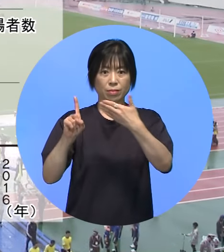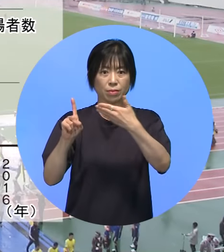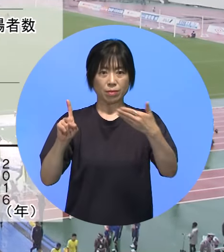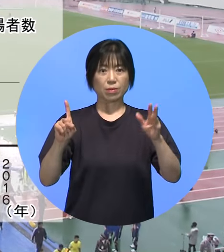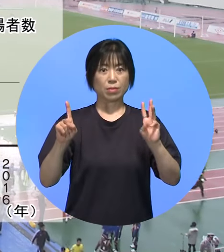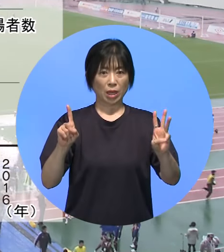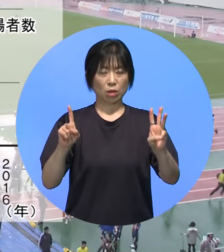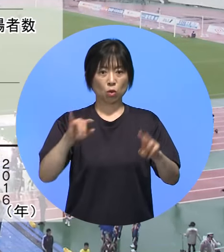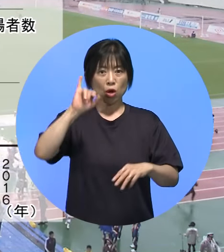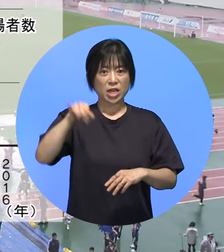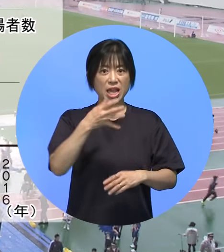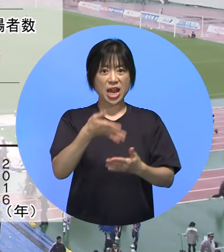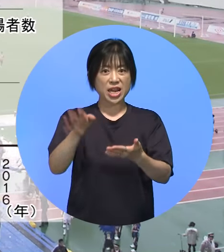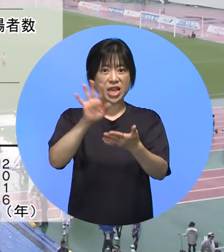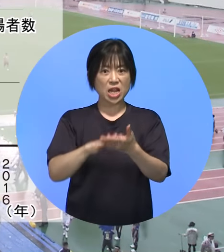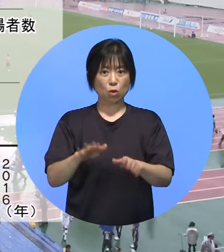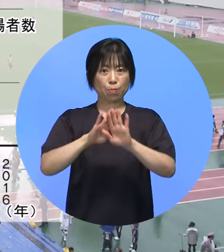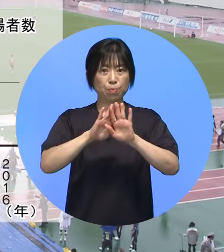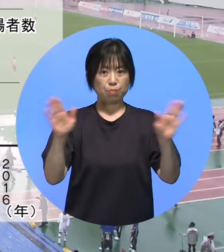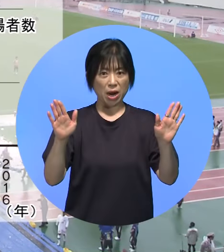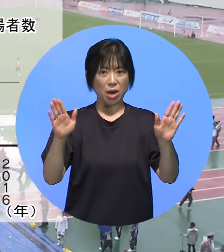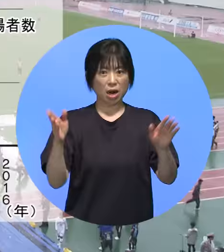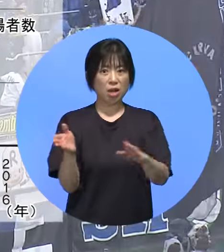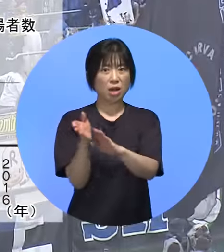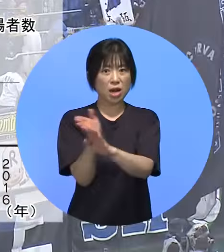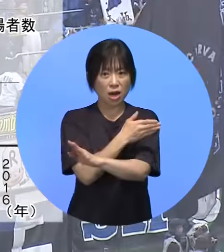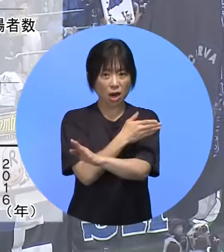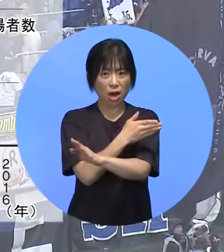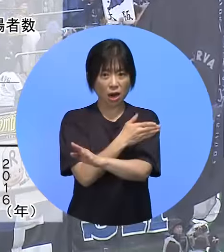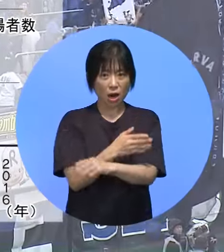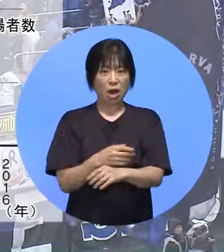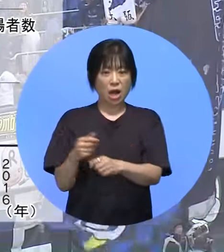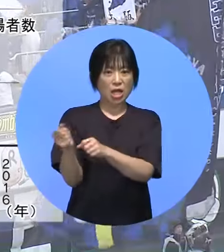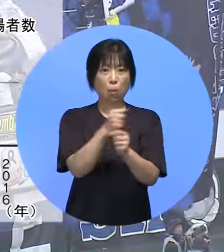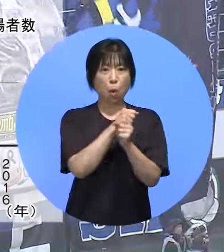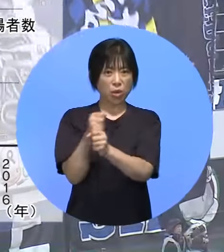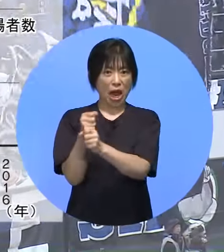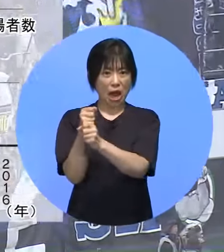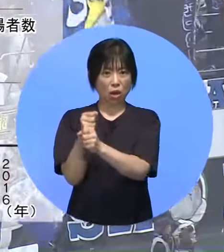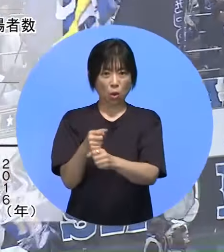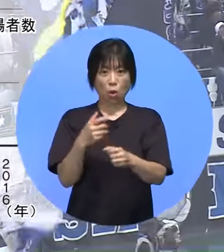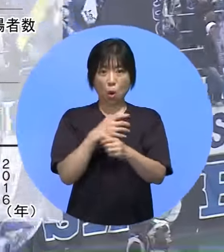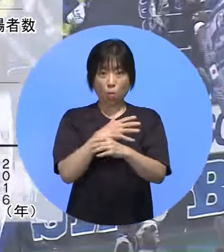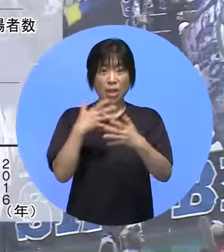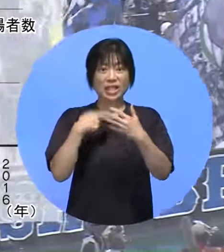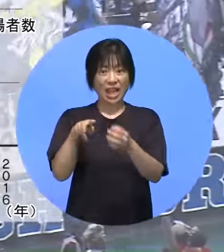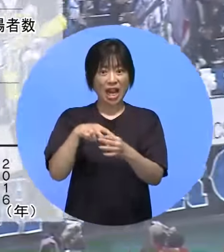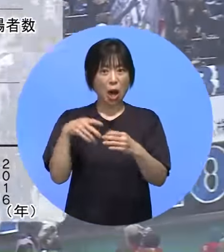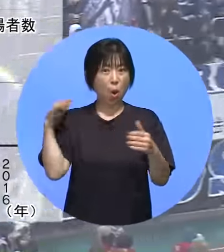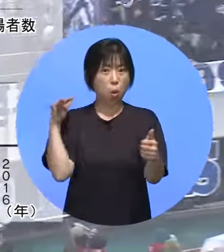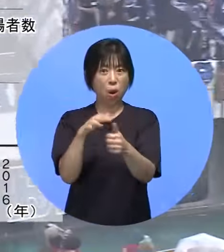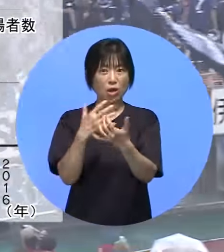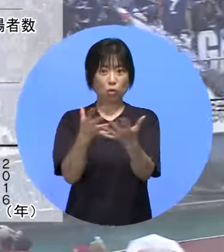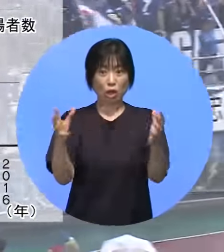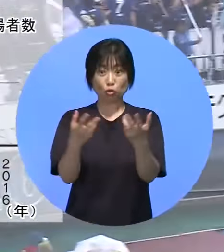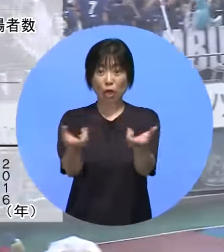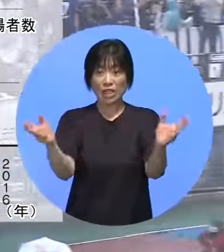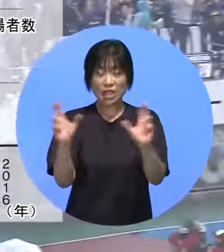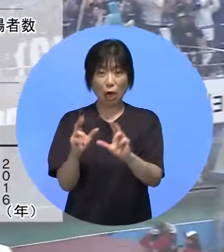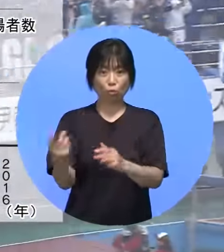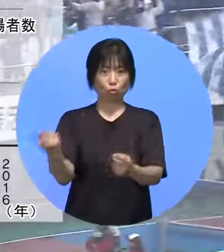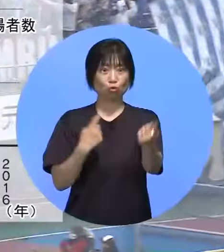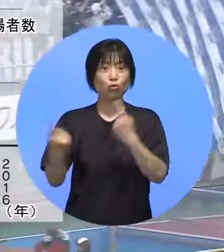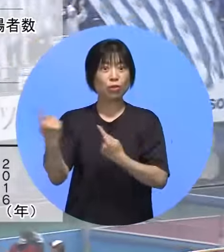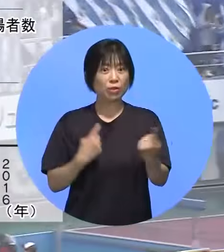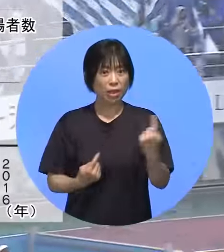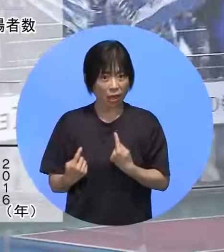以来願望大崎サポーターをはじめ多くのサッカーファンが2中も訪れました2005年のジー